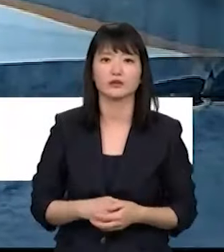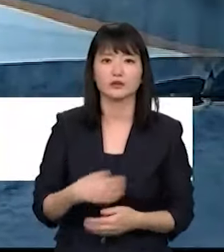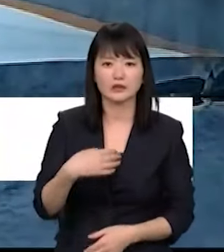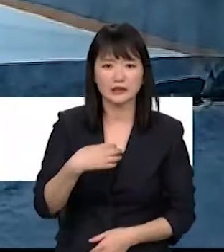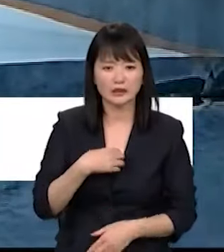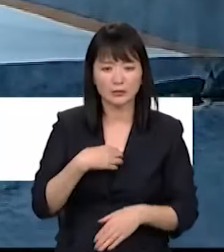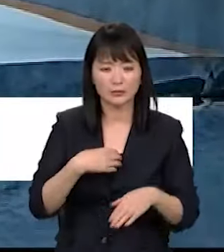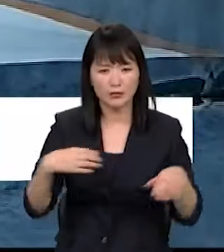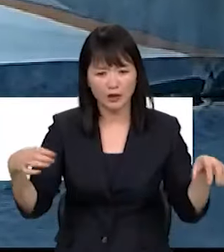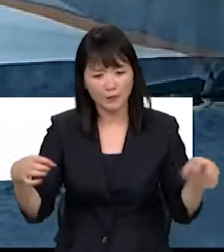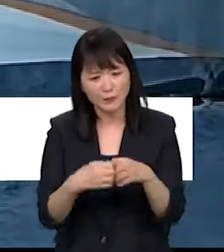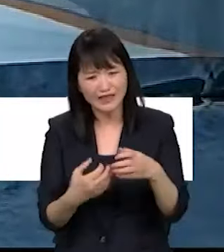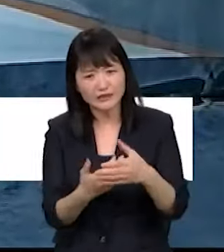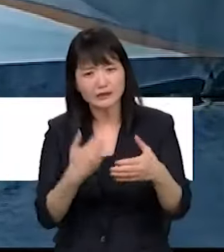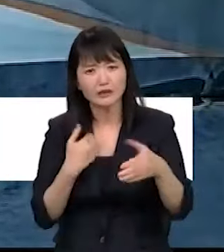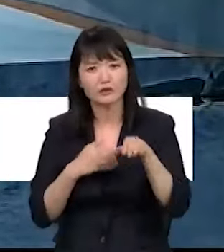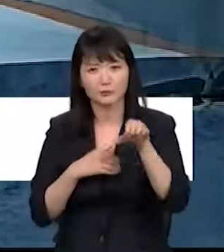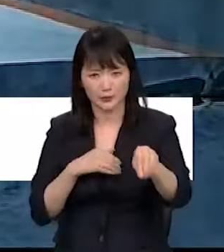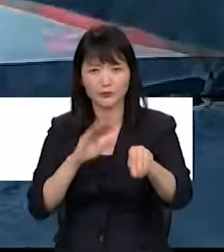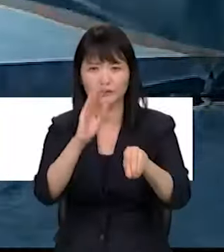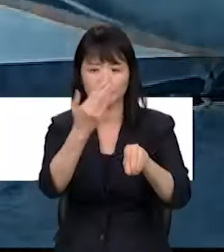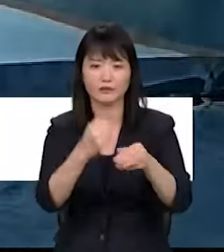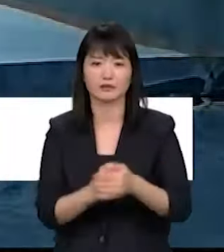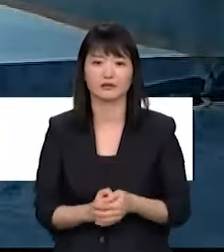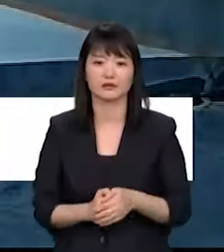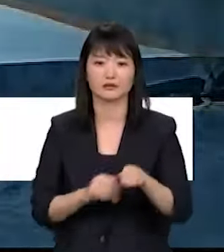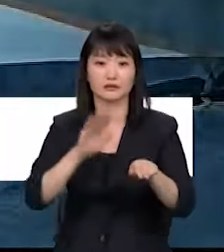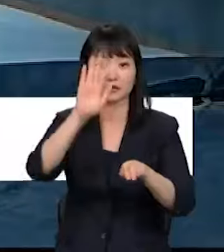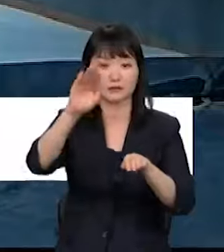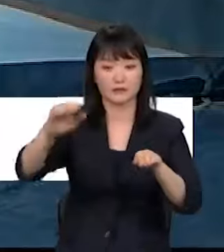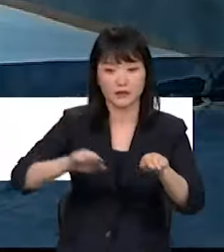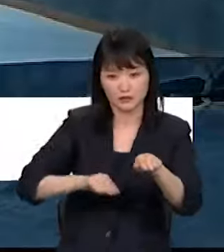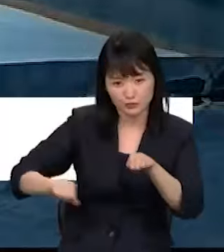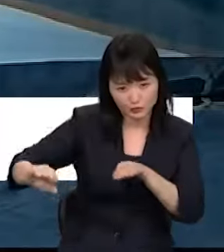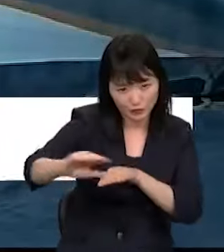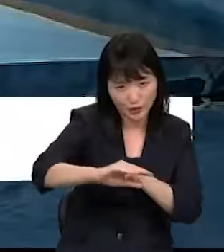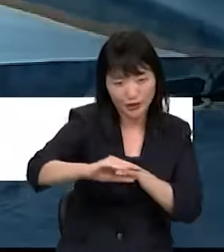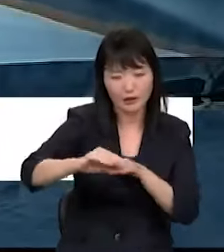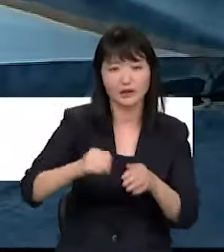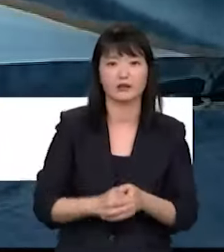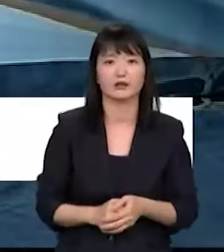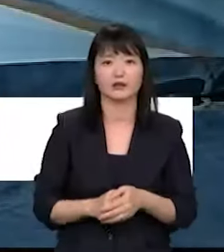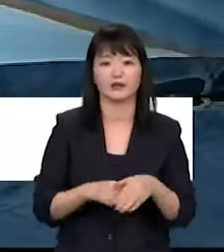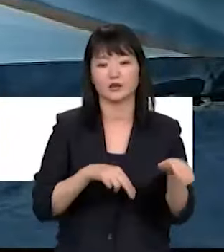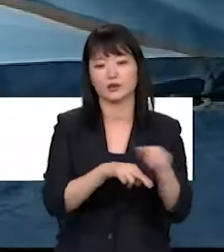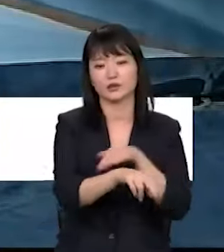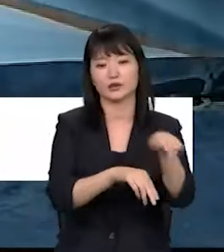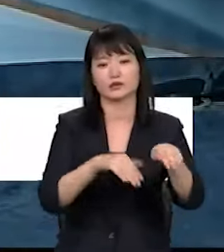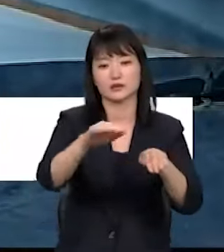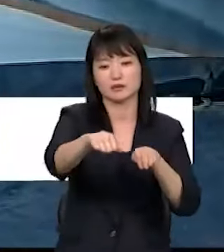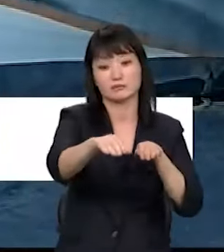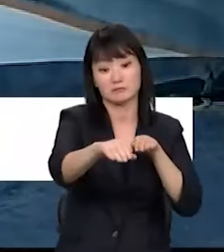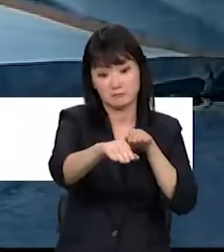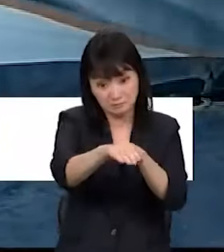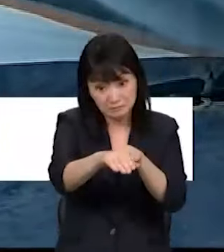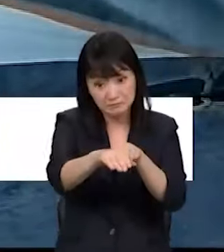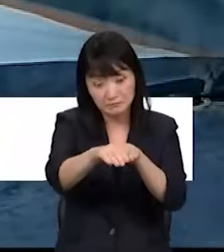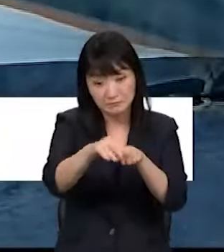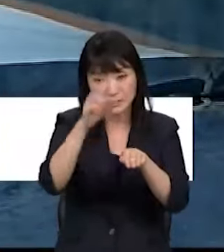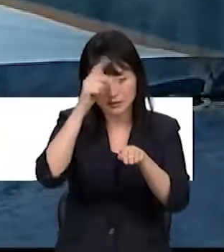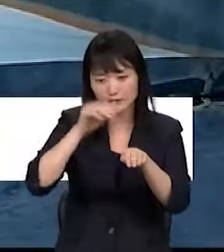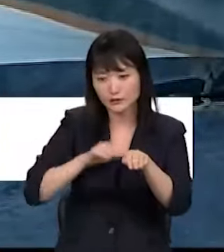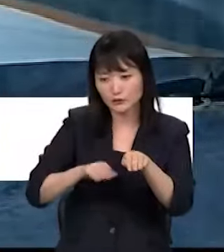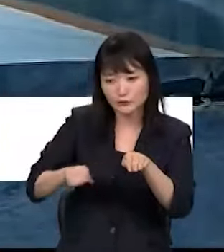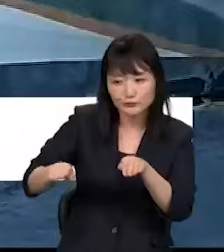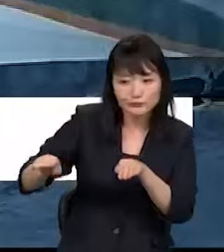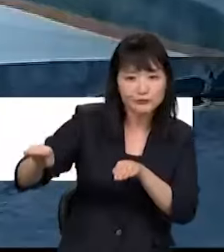사고가 나기 전에 세워야만 하는 상황 앞을 가로 막기로 합니다 도주 차량이 앞차에 막힌 틈을 타 경찰차가